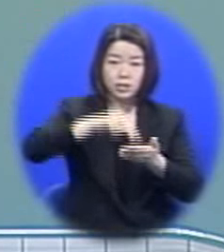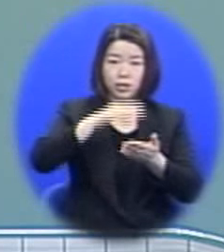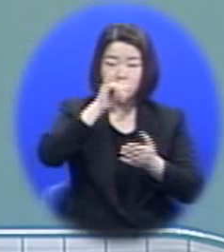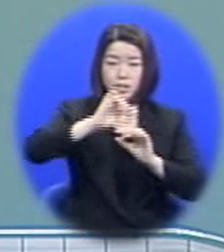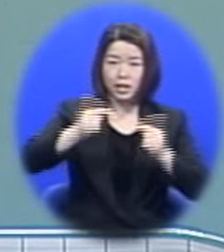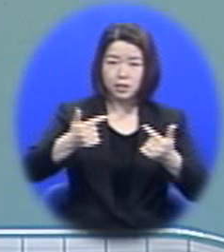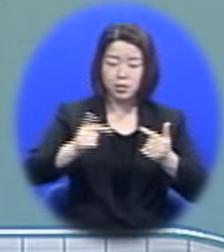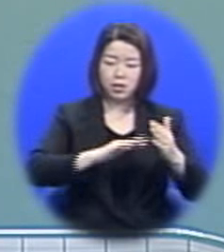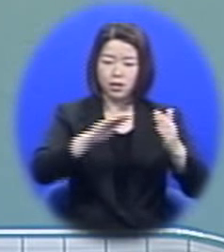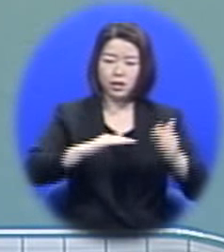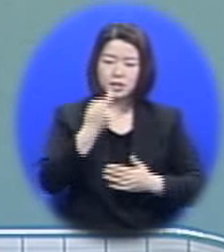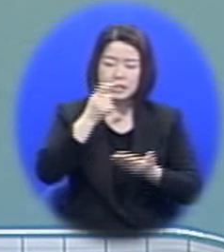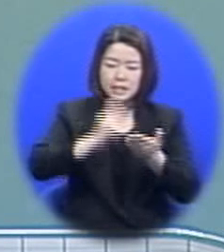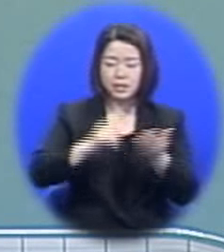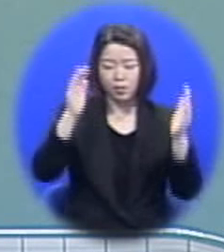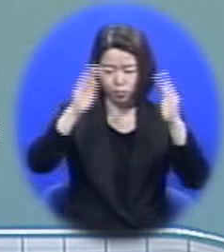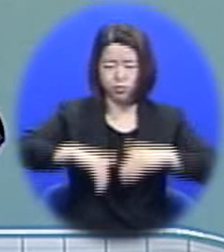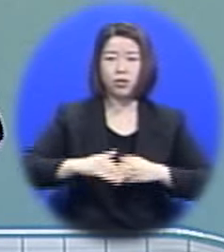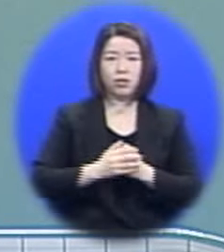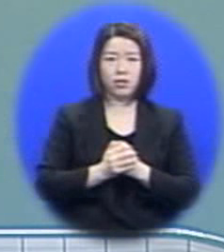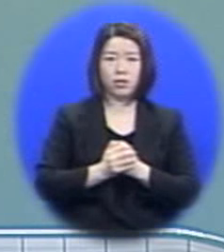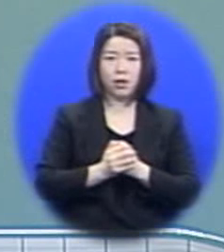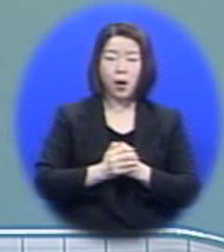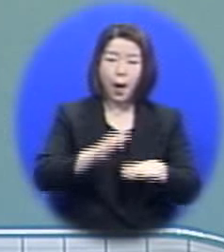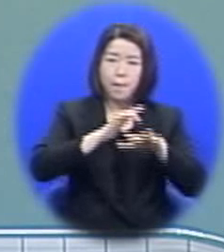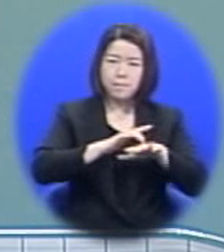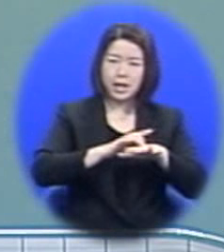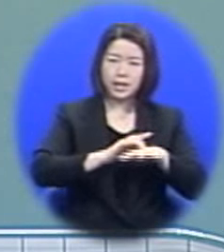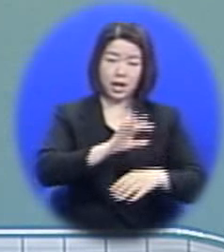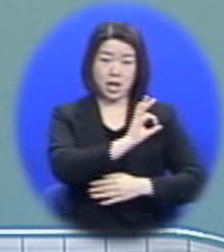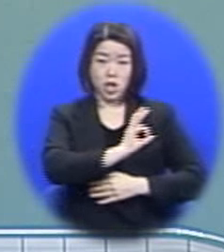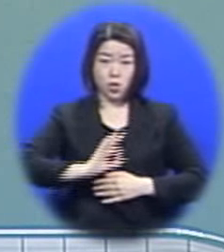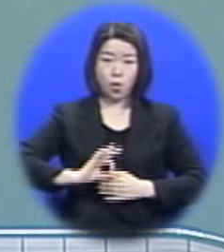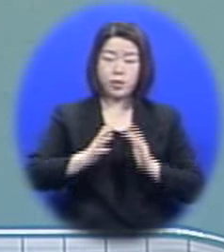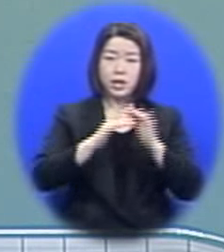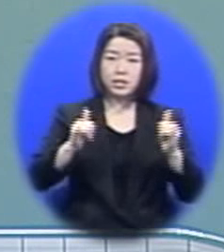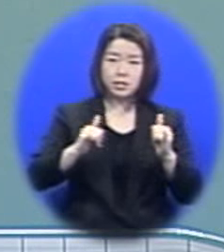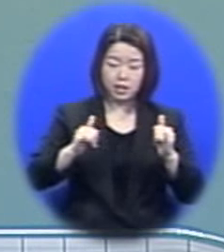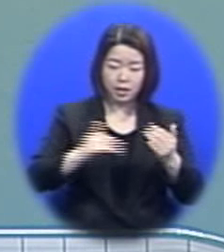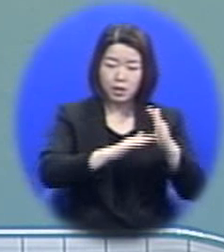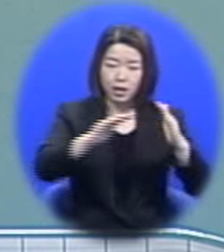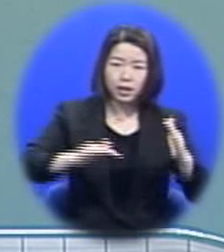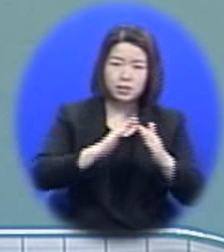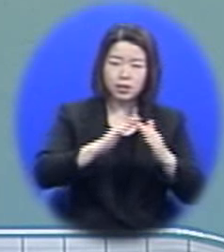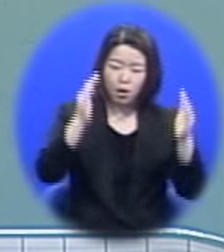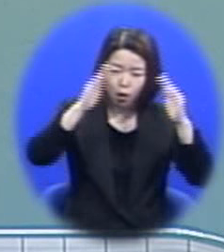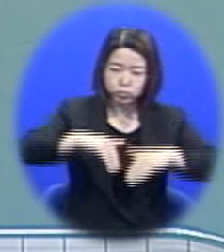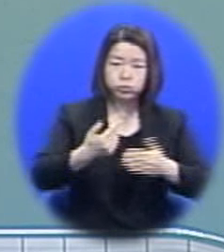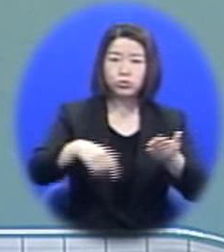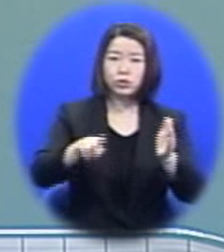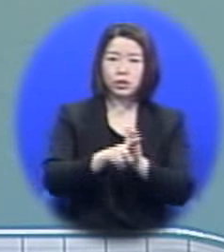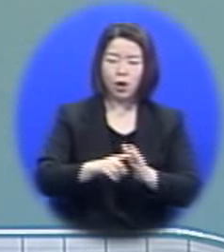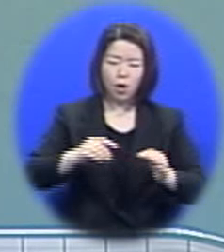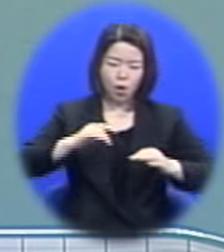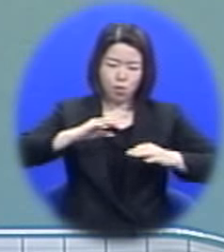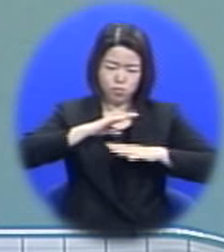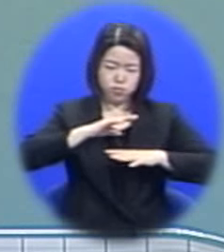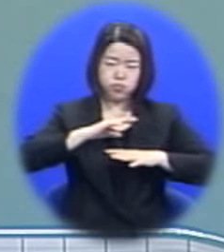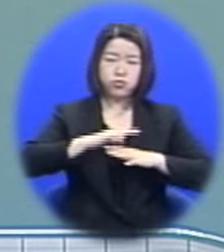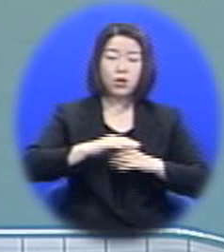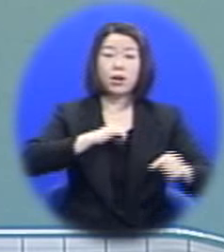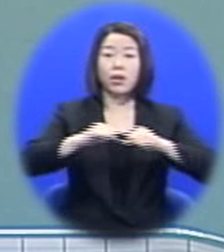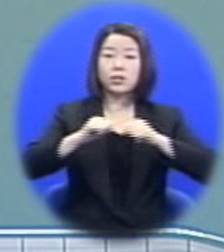쉽게 무너집니다. 마귀가 욥이라는 사람의 가정을 무너뜨리려고 무섭게